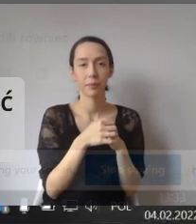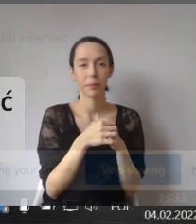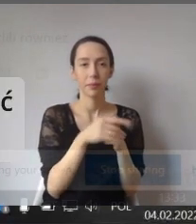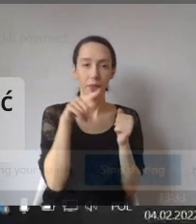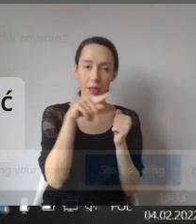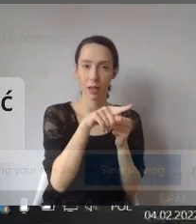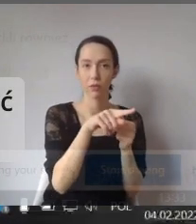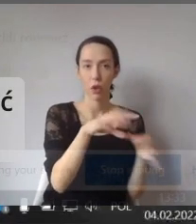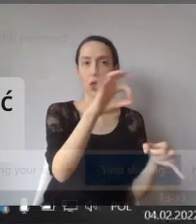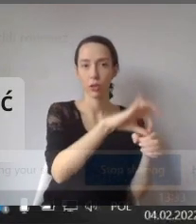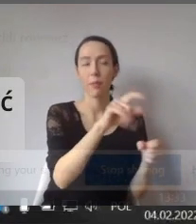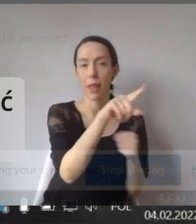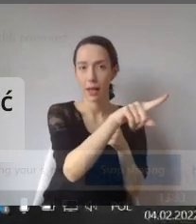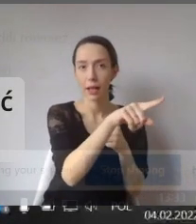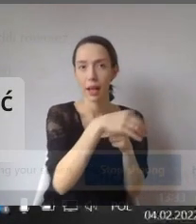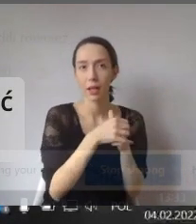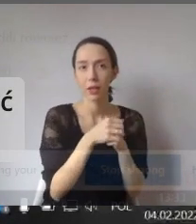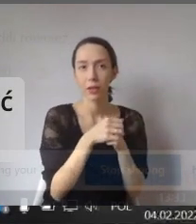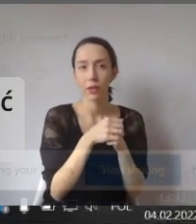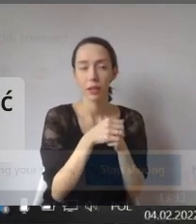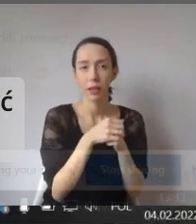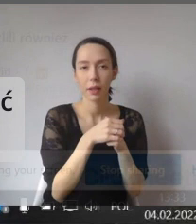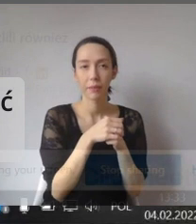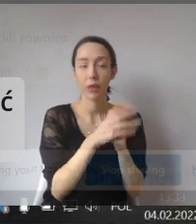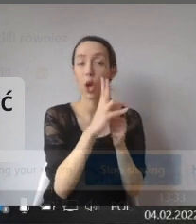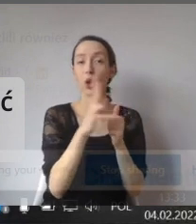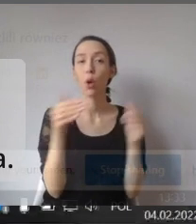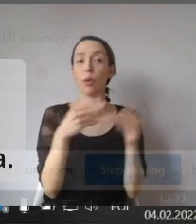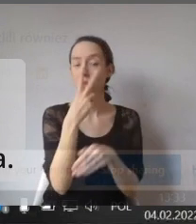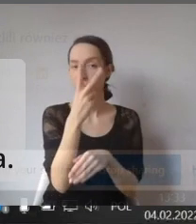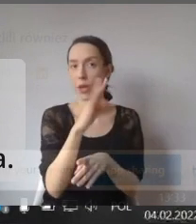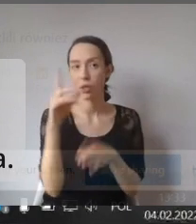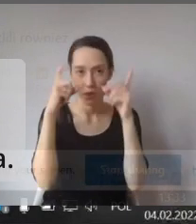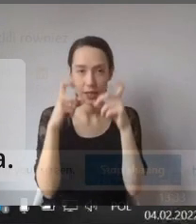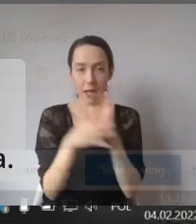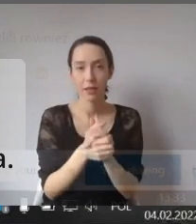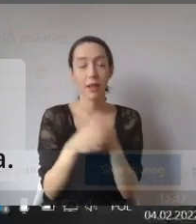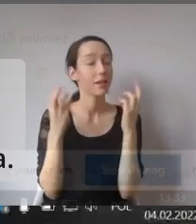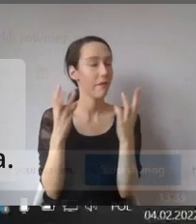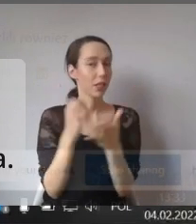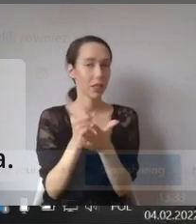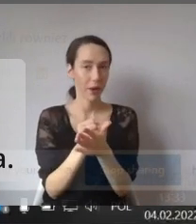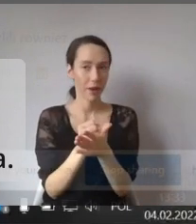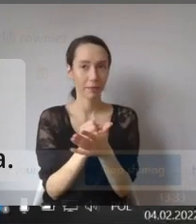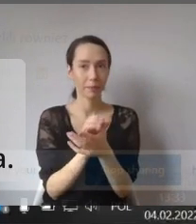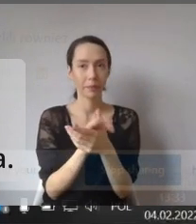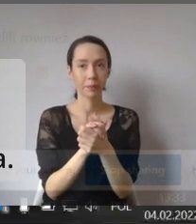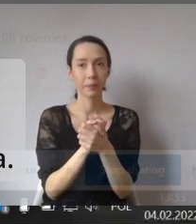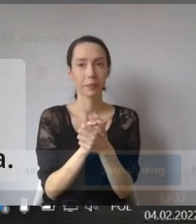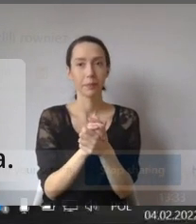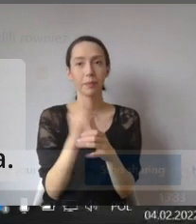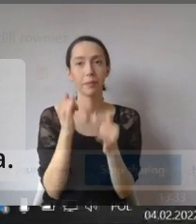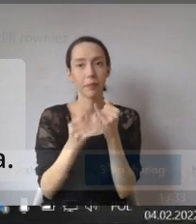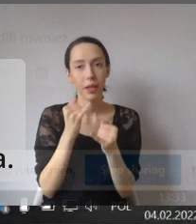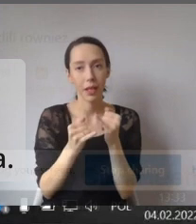Klikając w to, możemy zaznaczyć opcję, kto może zobaczyć Twoje zdjęcie. I teraz bardzo ważna rzecz. Jeżeli